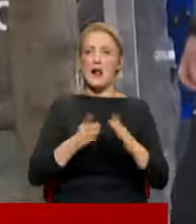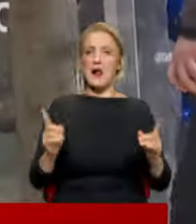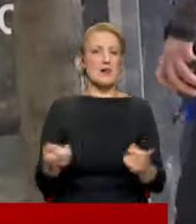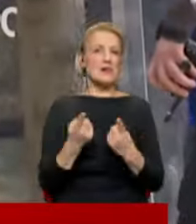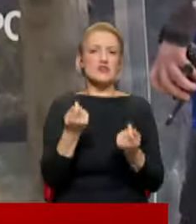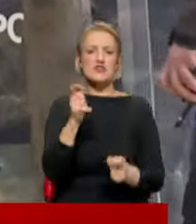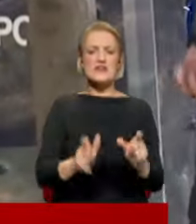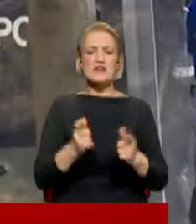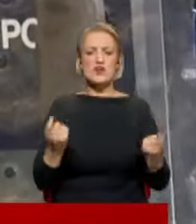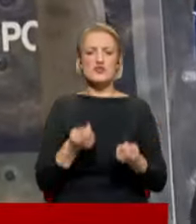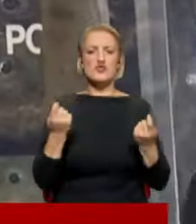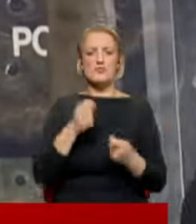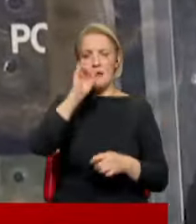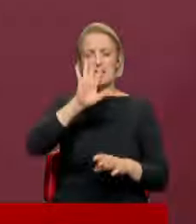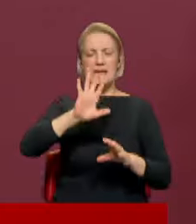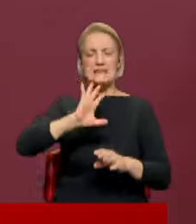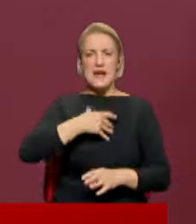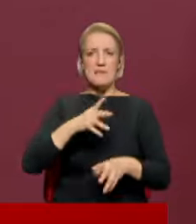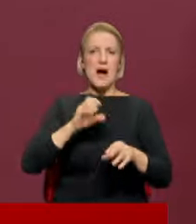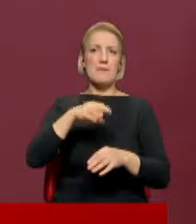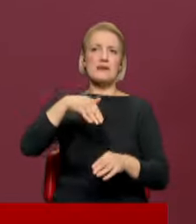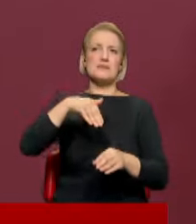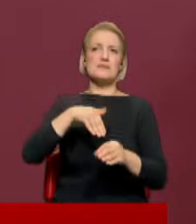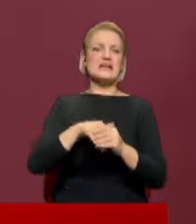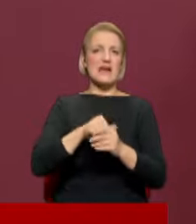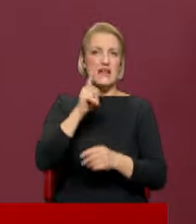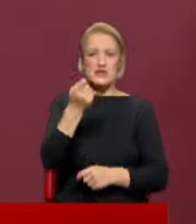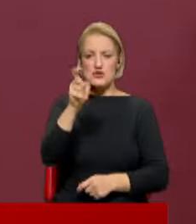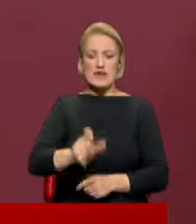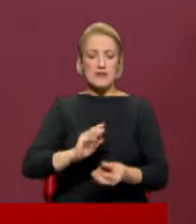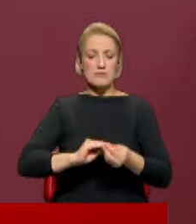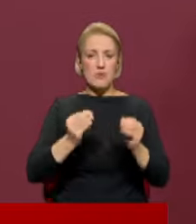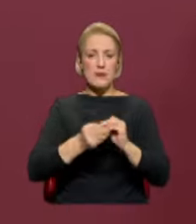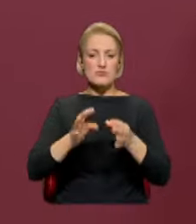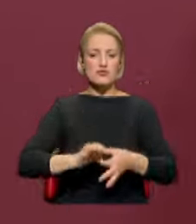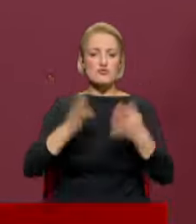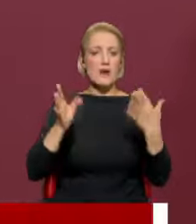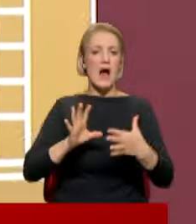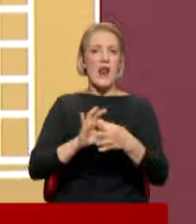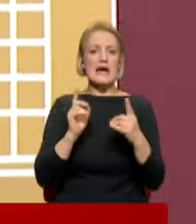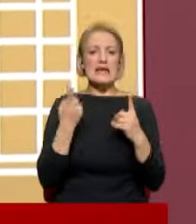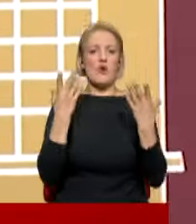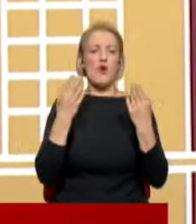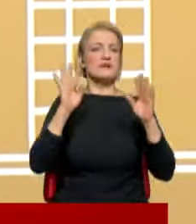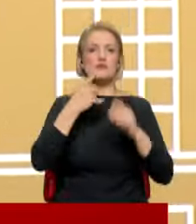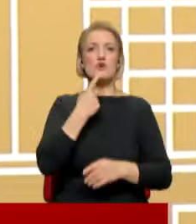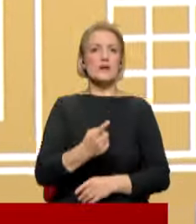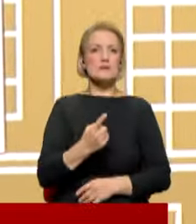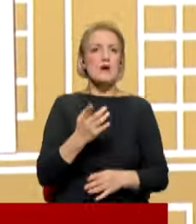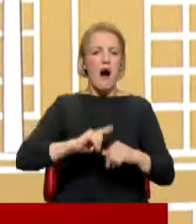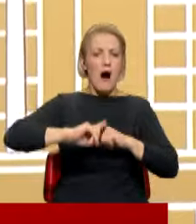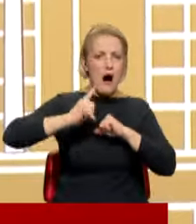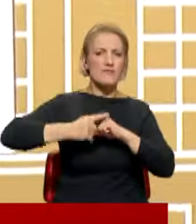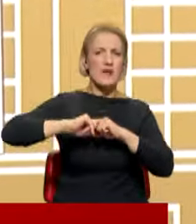işçilerin çalıştığı madenin sahibi AK Parti milletvekili Ferhat Nasıroğlu işçilerin sorunlarının çözümüne ilişkin yetkisi olmadığını söyledi